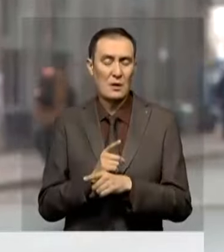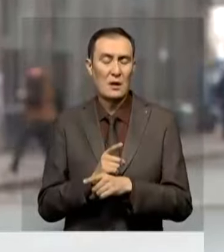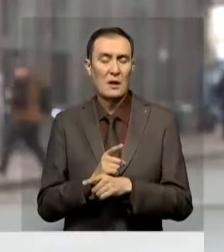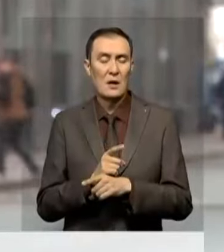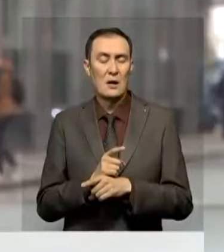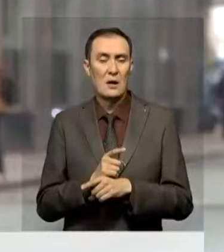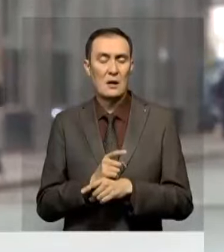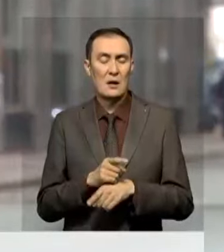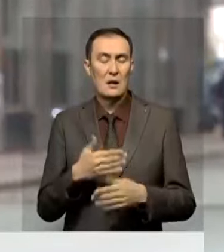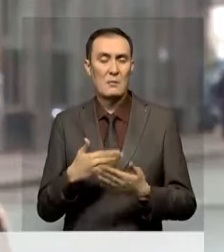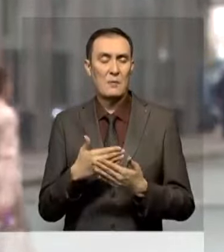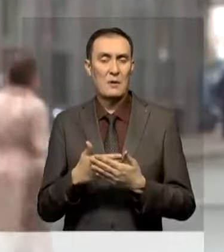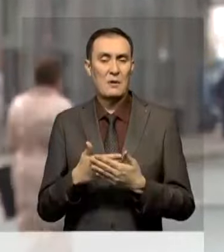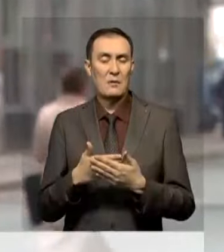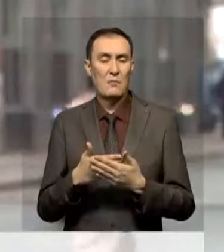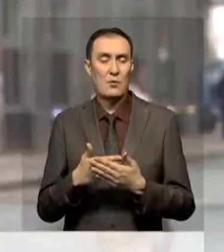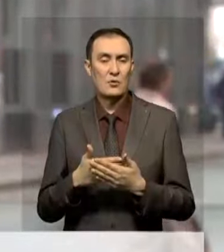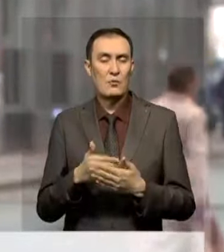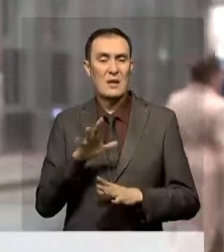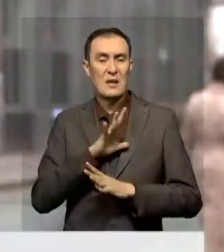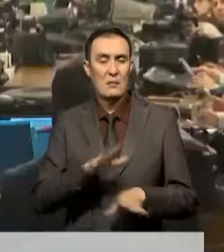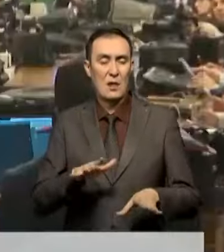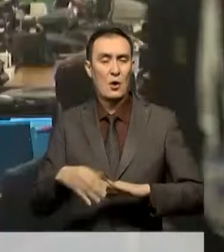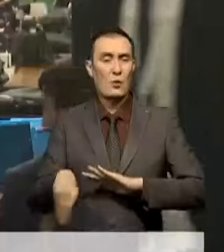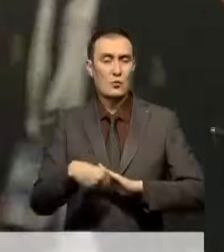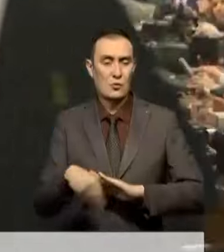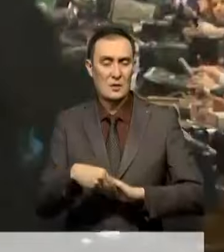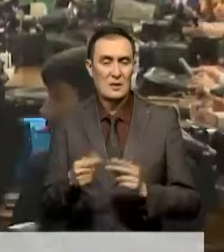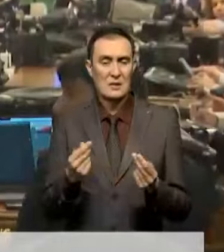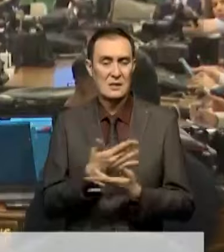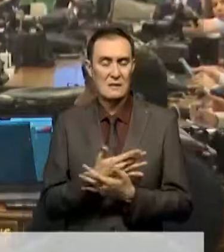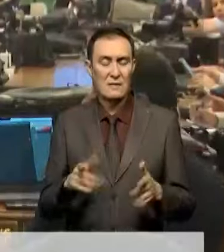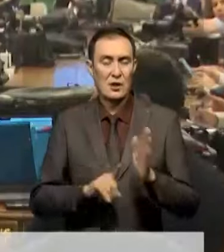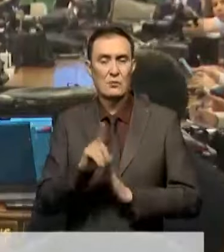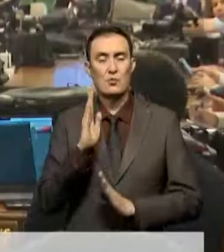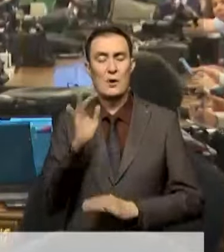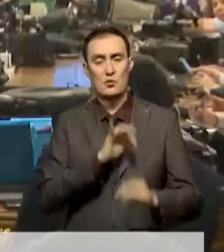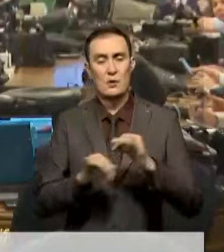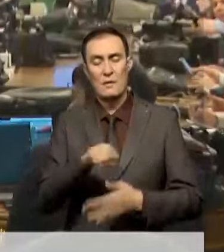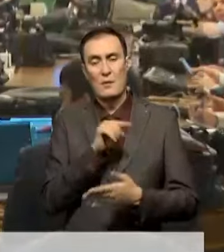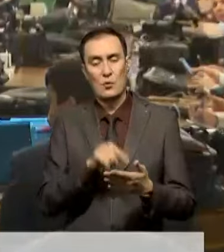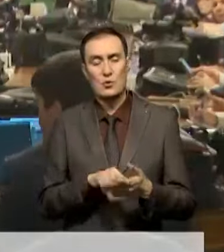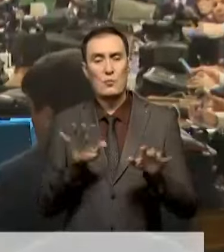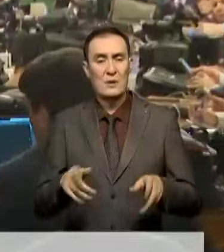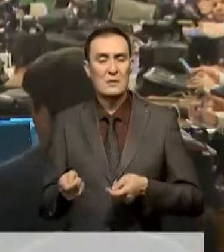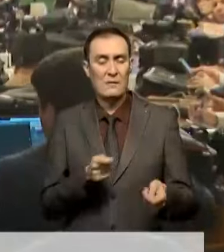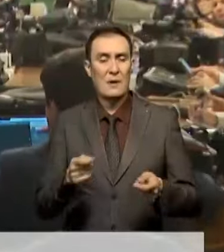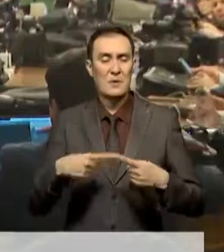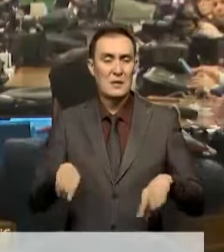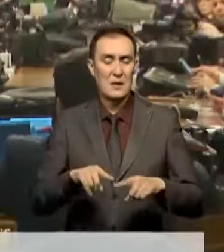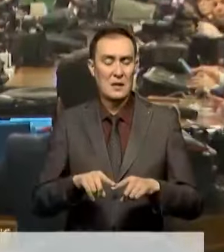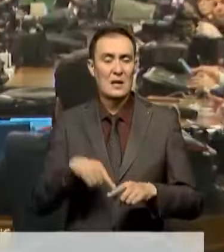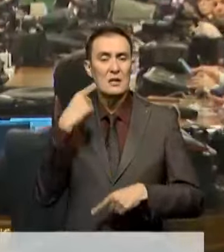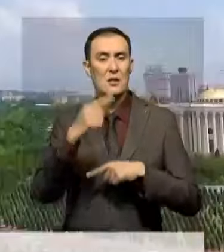работает ФАТФ, то есть отмыванию коррупционных средств. Поднимут участники заседания вопрос о председательствовании в объединении.